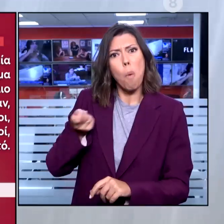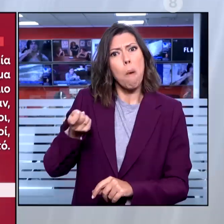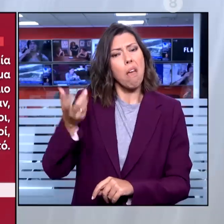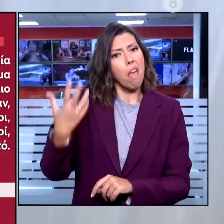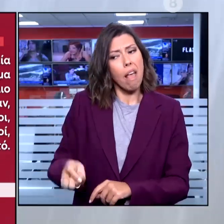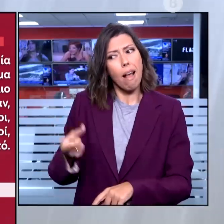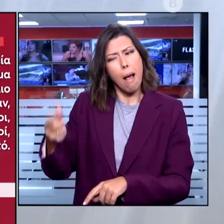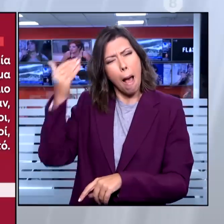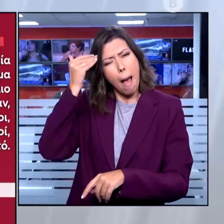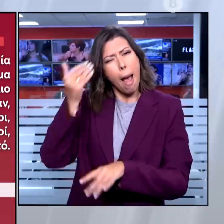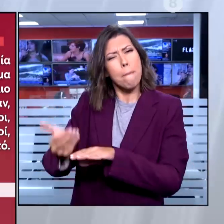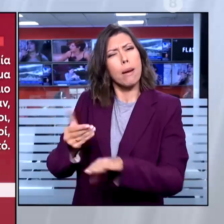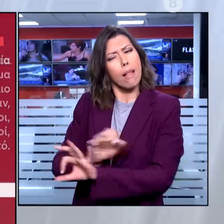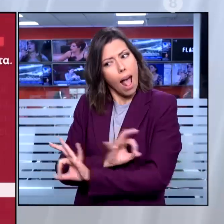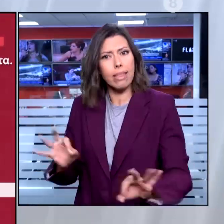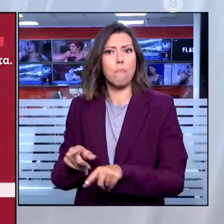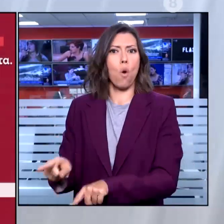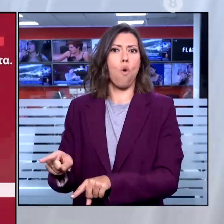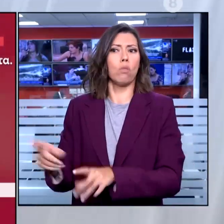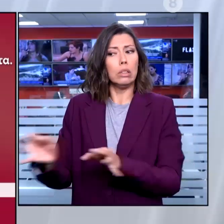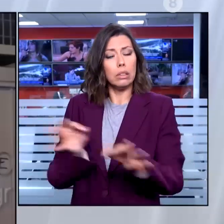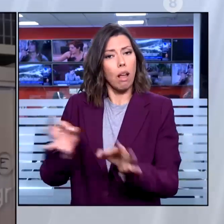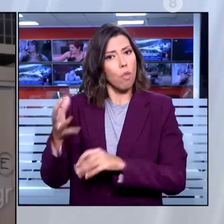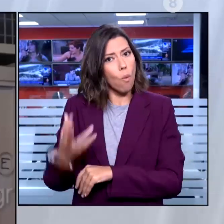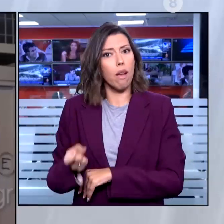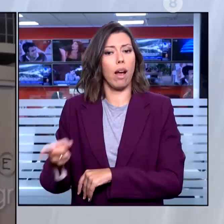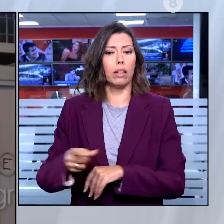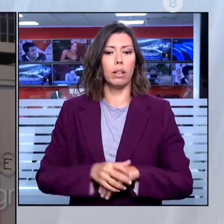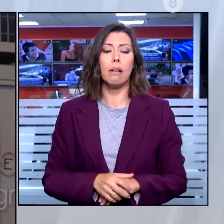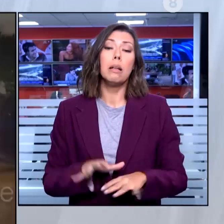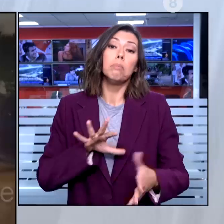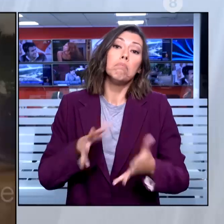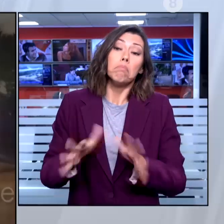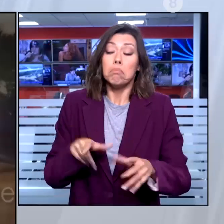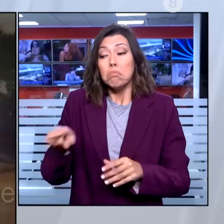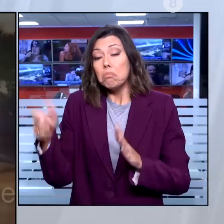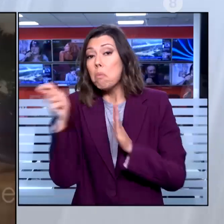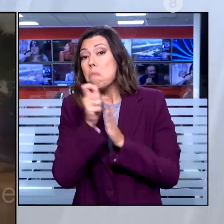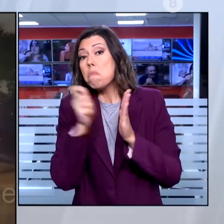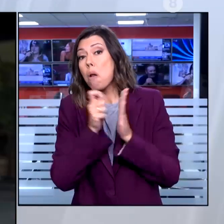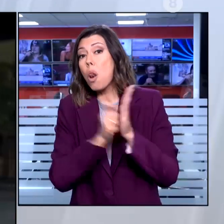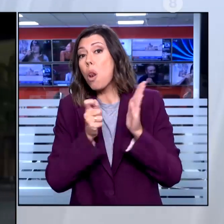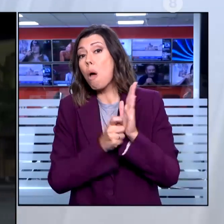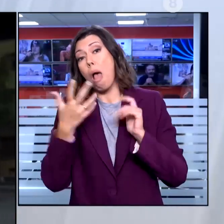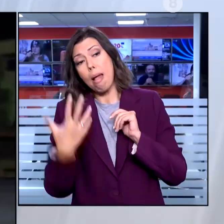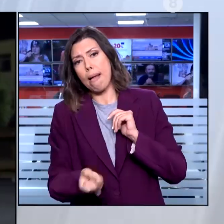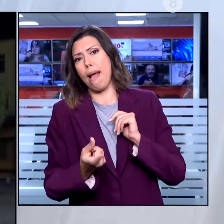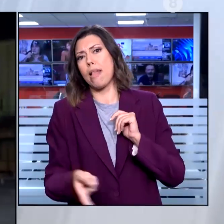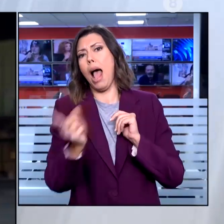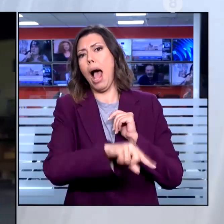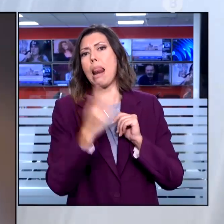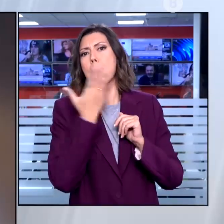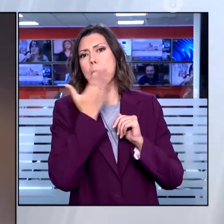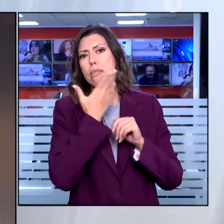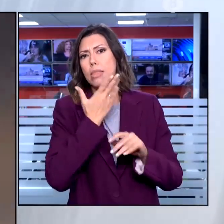ξέρω τώρα, ήταν σχεδιασμένο αυτό. Είχαν προηγούμενα με κάτι. Με άλλους μαθητές του